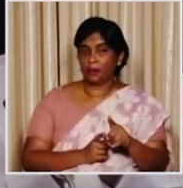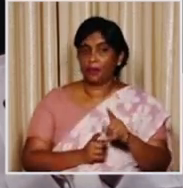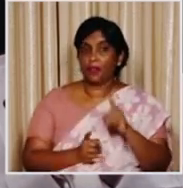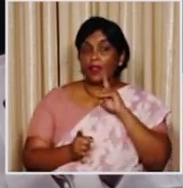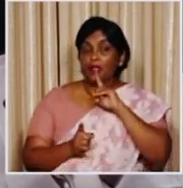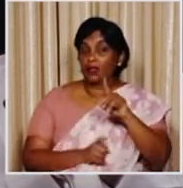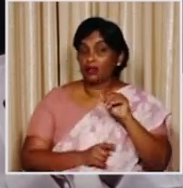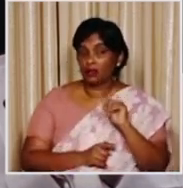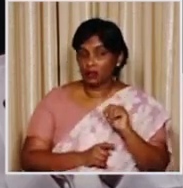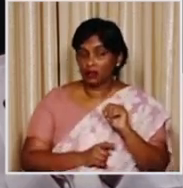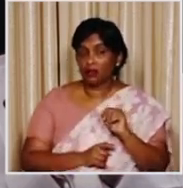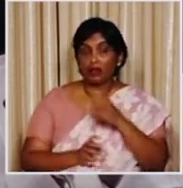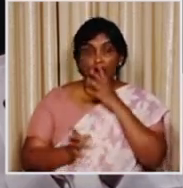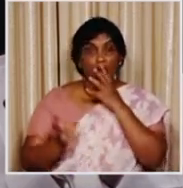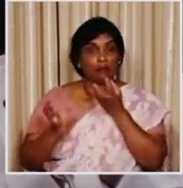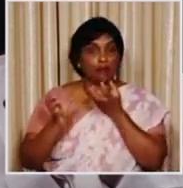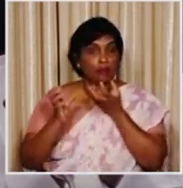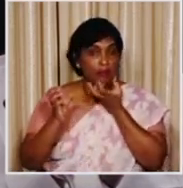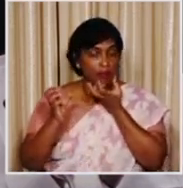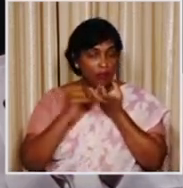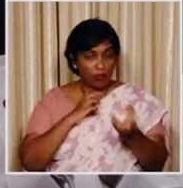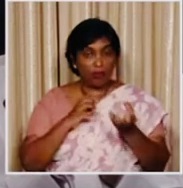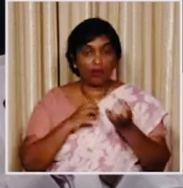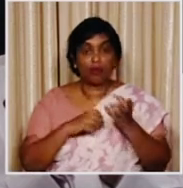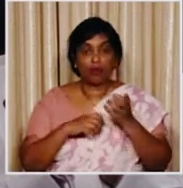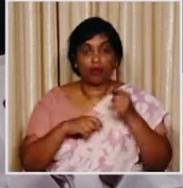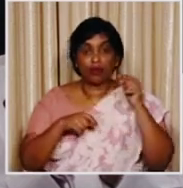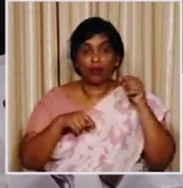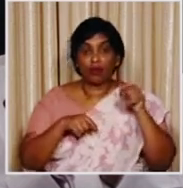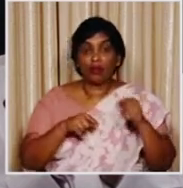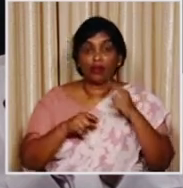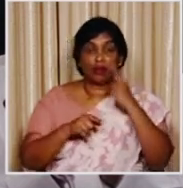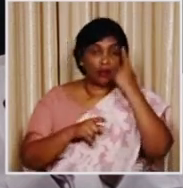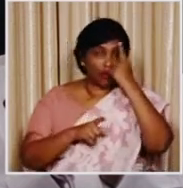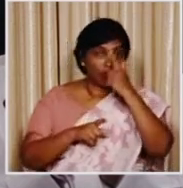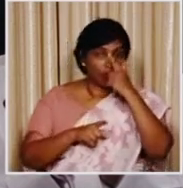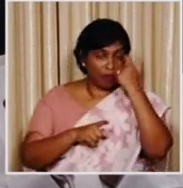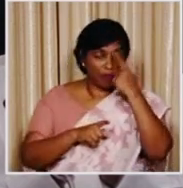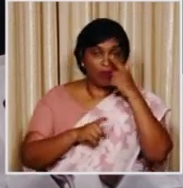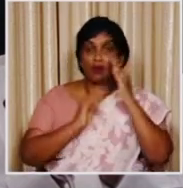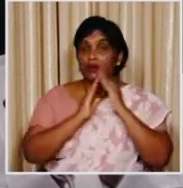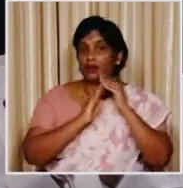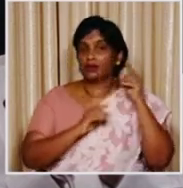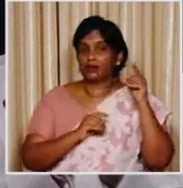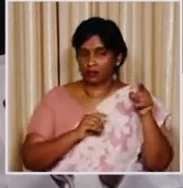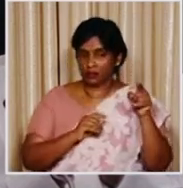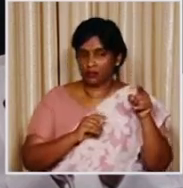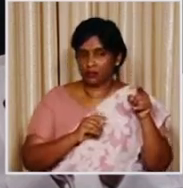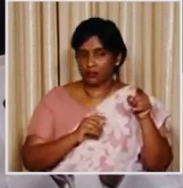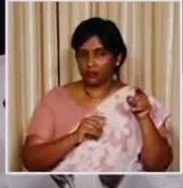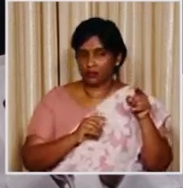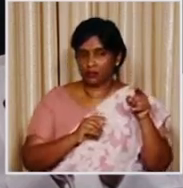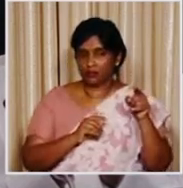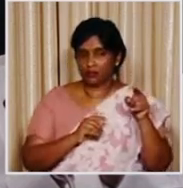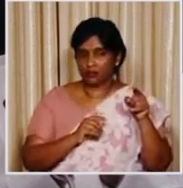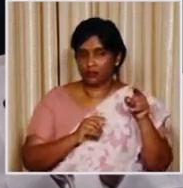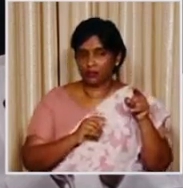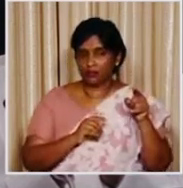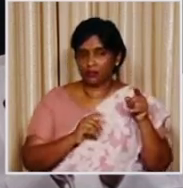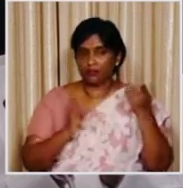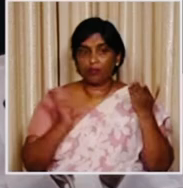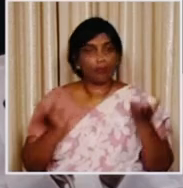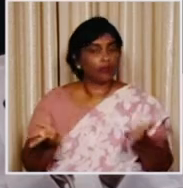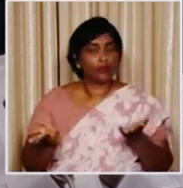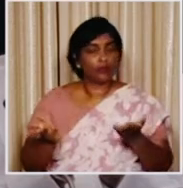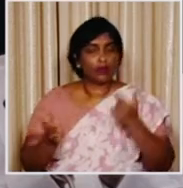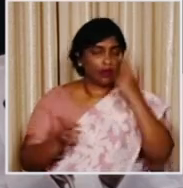පණිවිඩේ? ප්‍රහාරය වෙන්න යන්නේ මෙතෝදිස්ත දේවස්ථානවල. ඉතින්